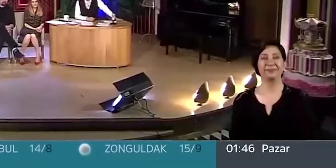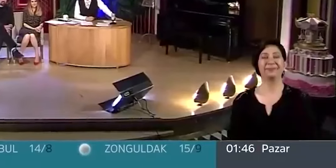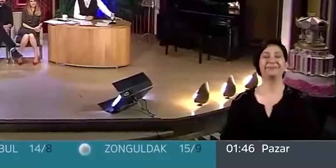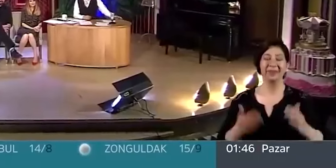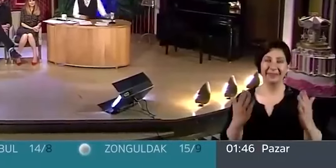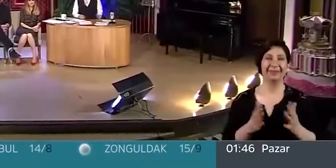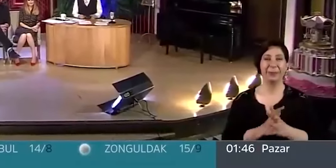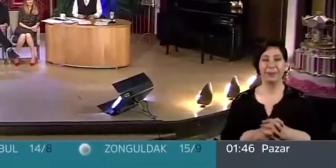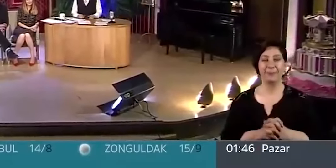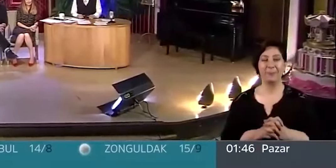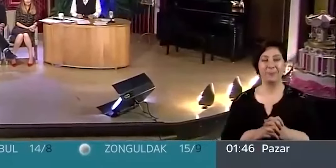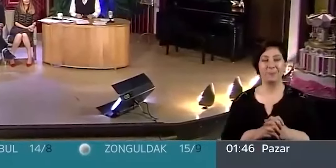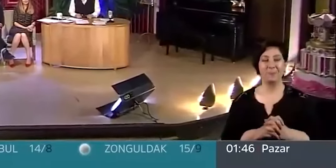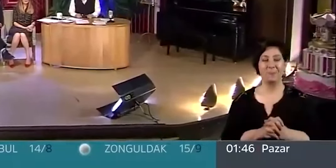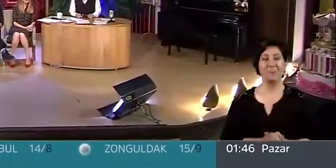Evet.